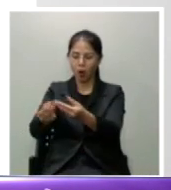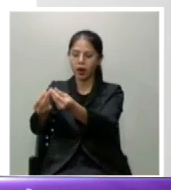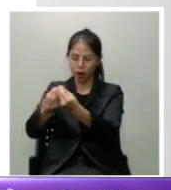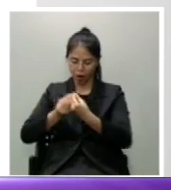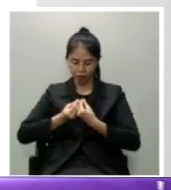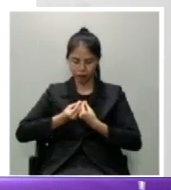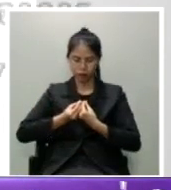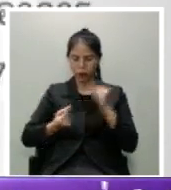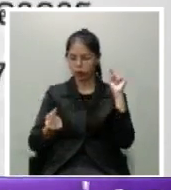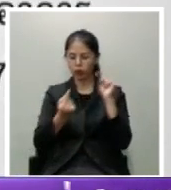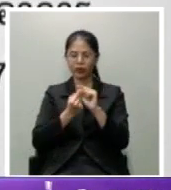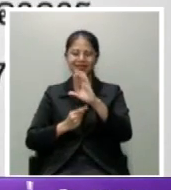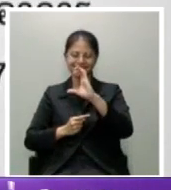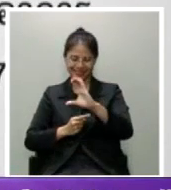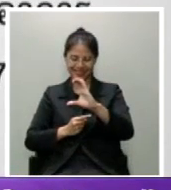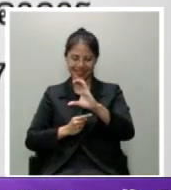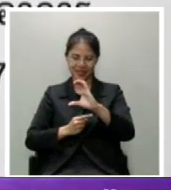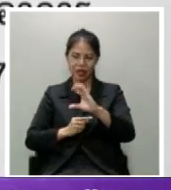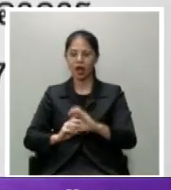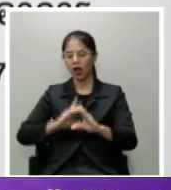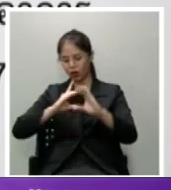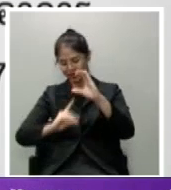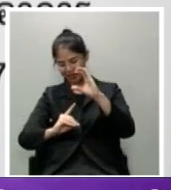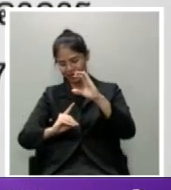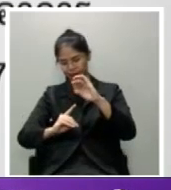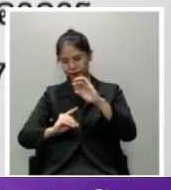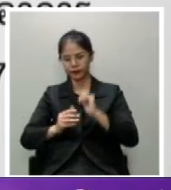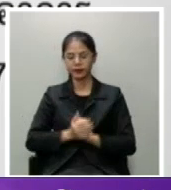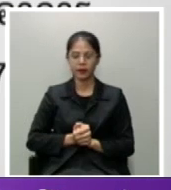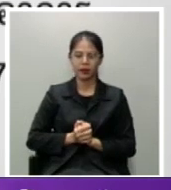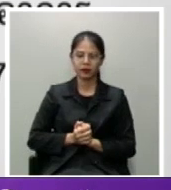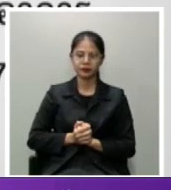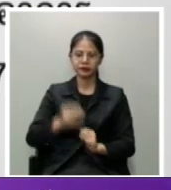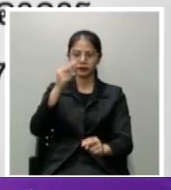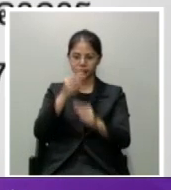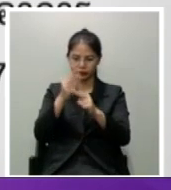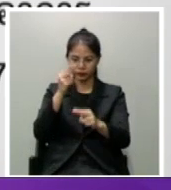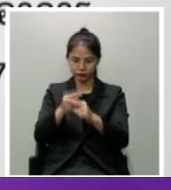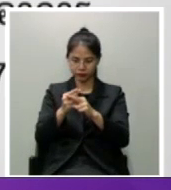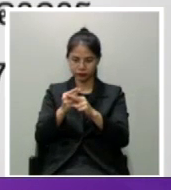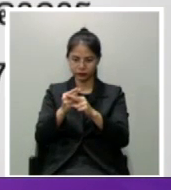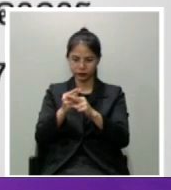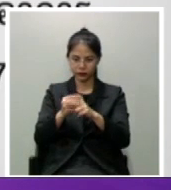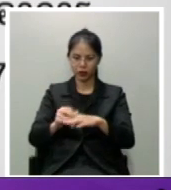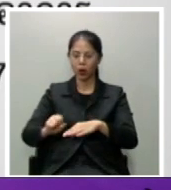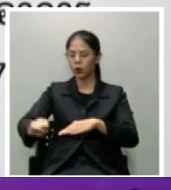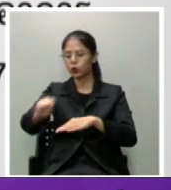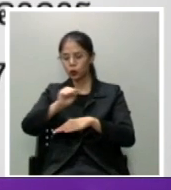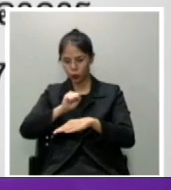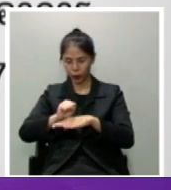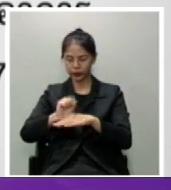สำหรับโซน C และโซนดีคือสวนเบญจกิติ